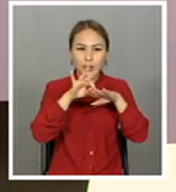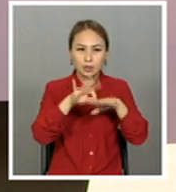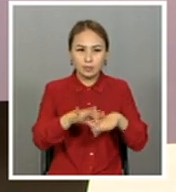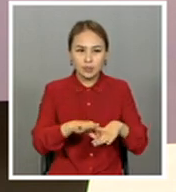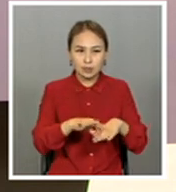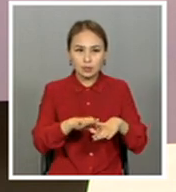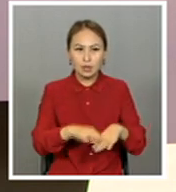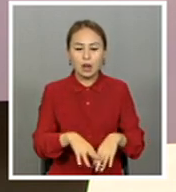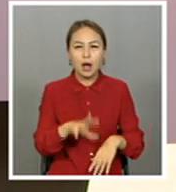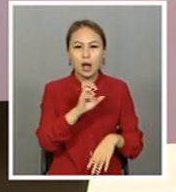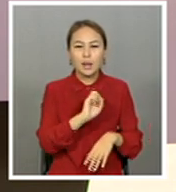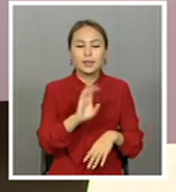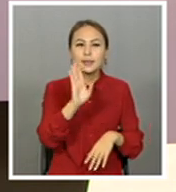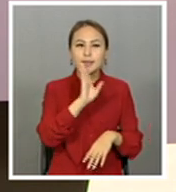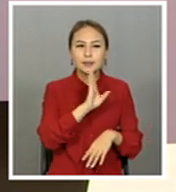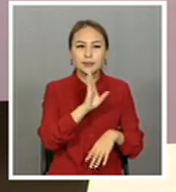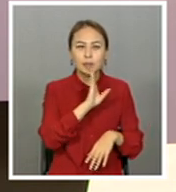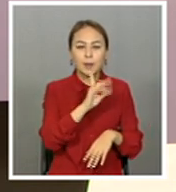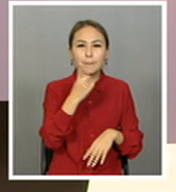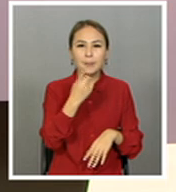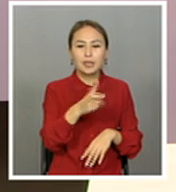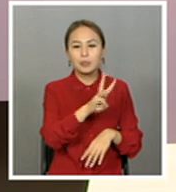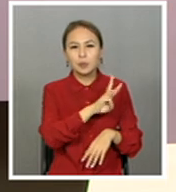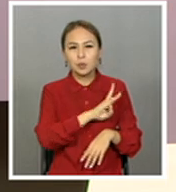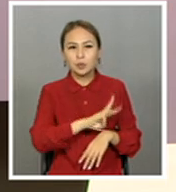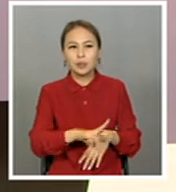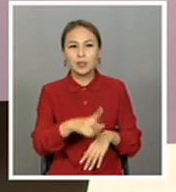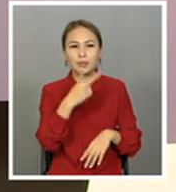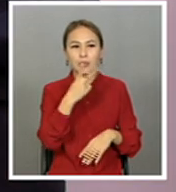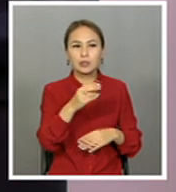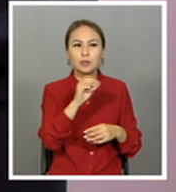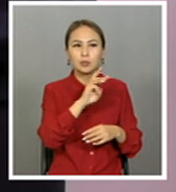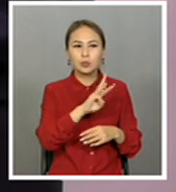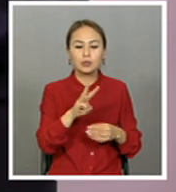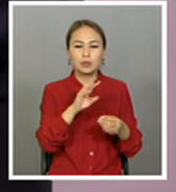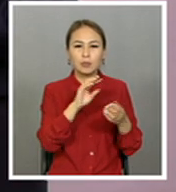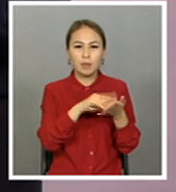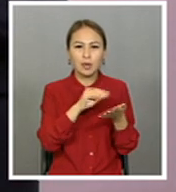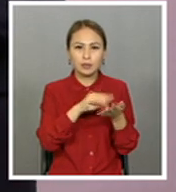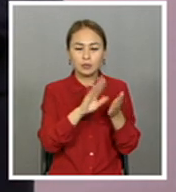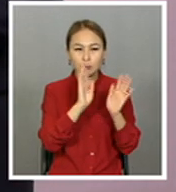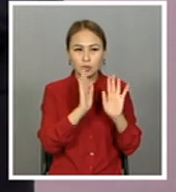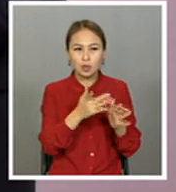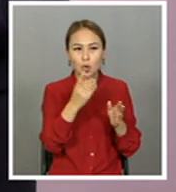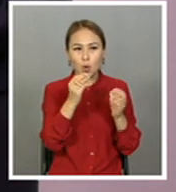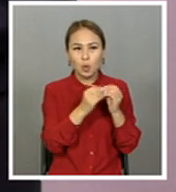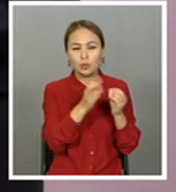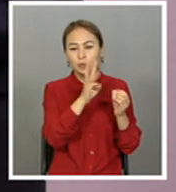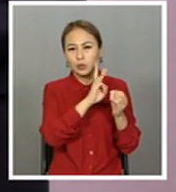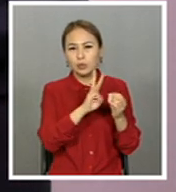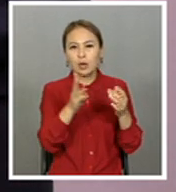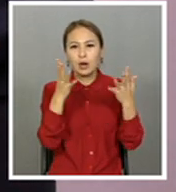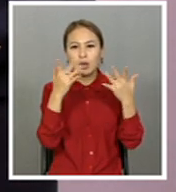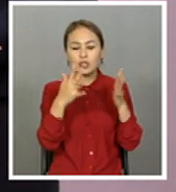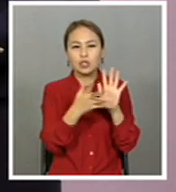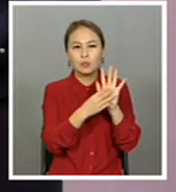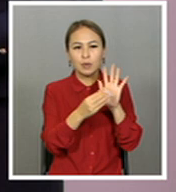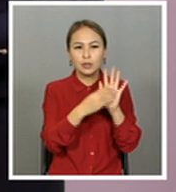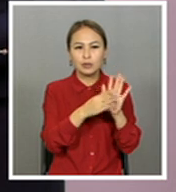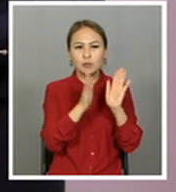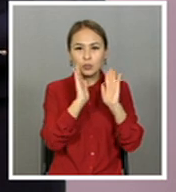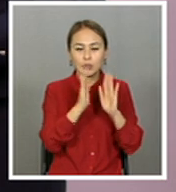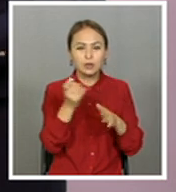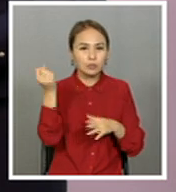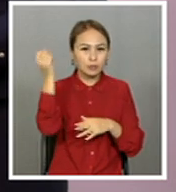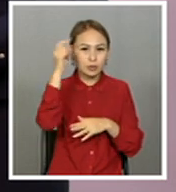Ал қызы 1 минутта 2 мәнтіден түйетін болса, 10 минутта қанша мәнті түйетінін білу